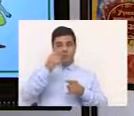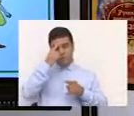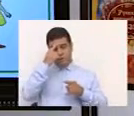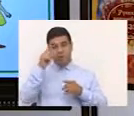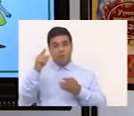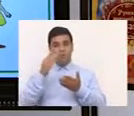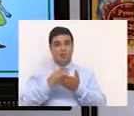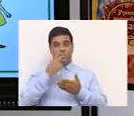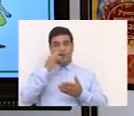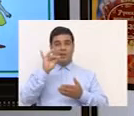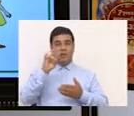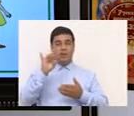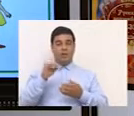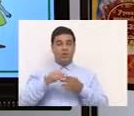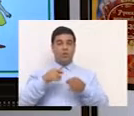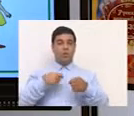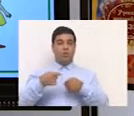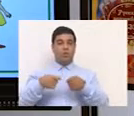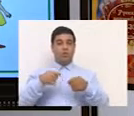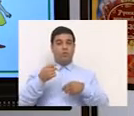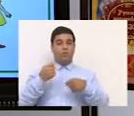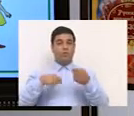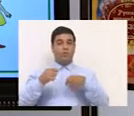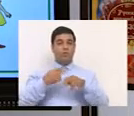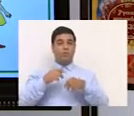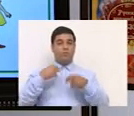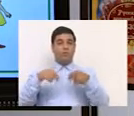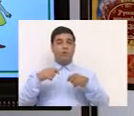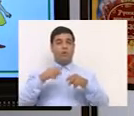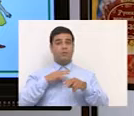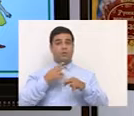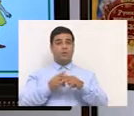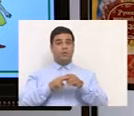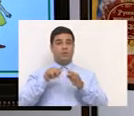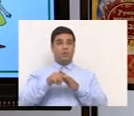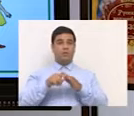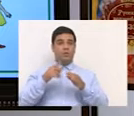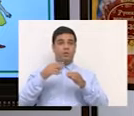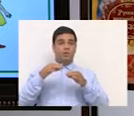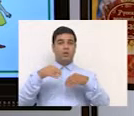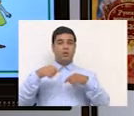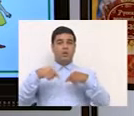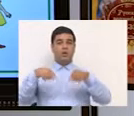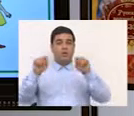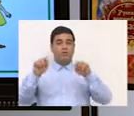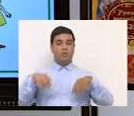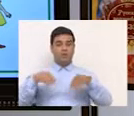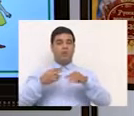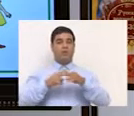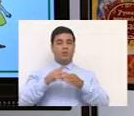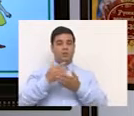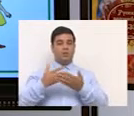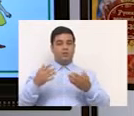или. Торговцы продавали бухарские ковры или торговали рештанской керамикой. Есть